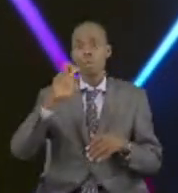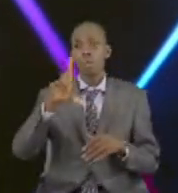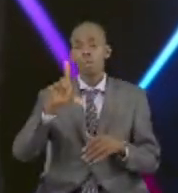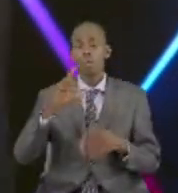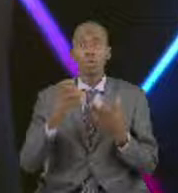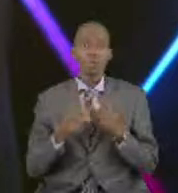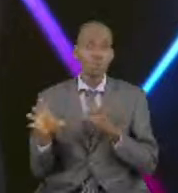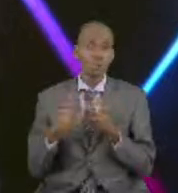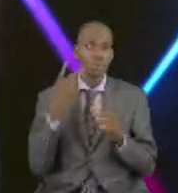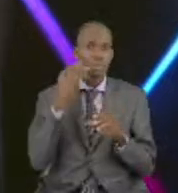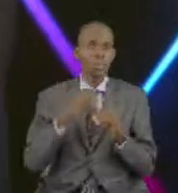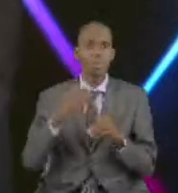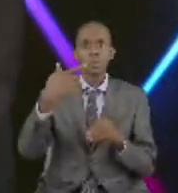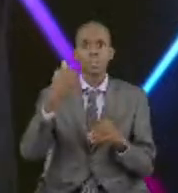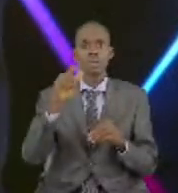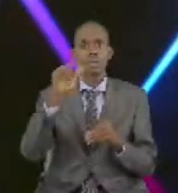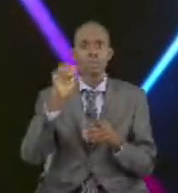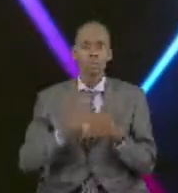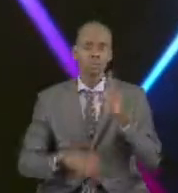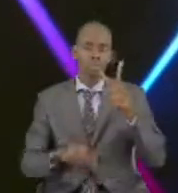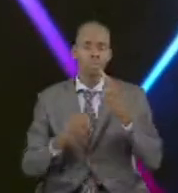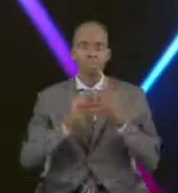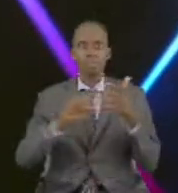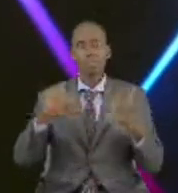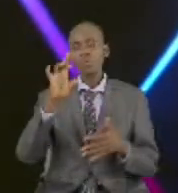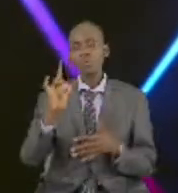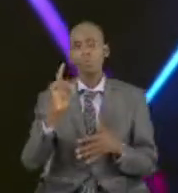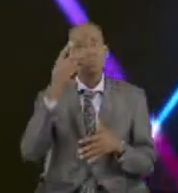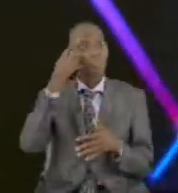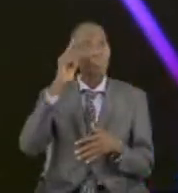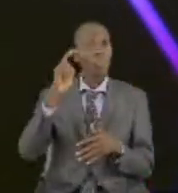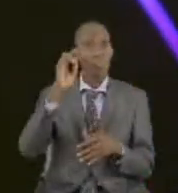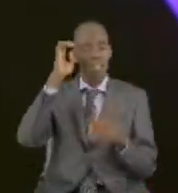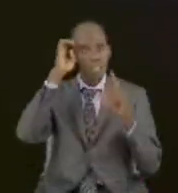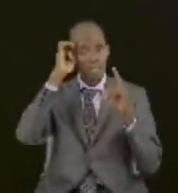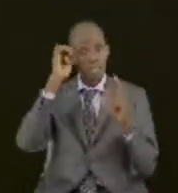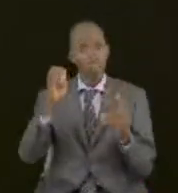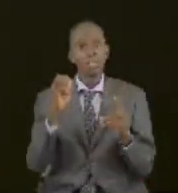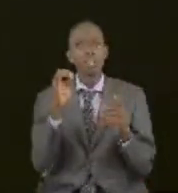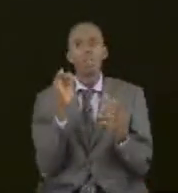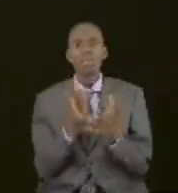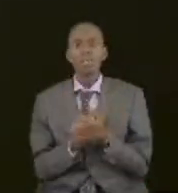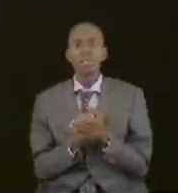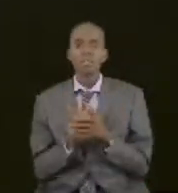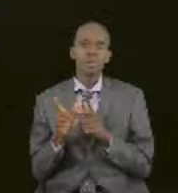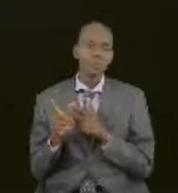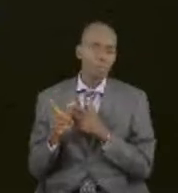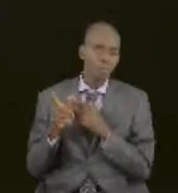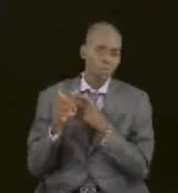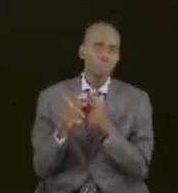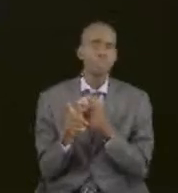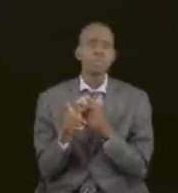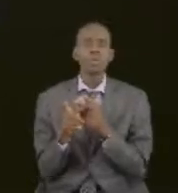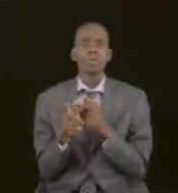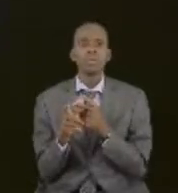Et dit dans Galates chapitre 2, verset 8. Car celui qui a fait de